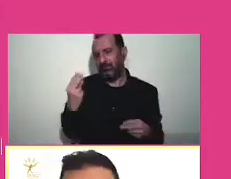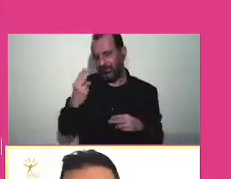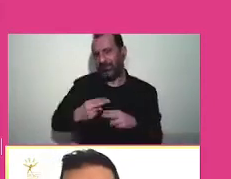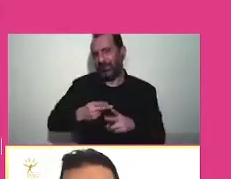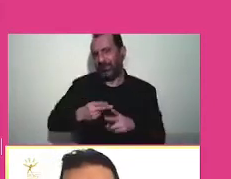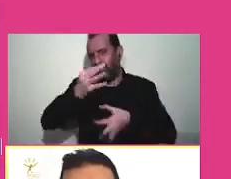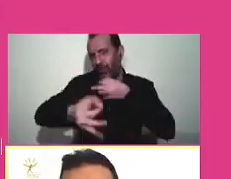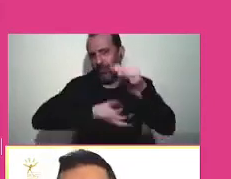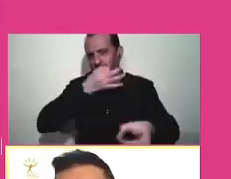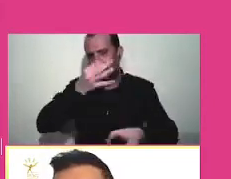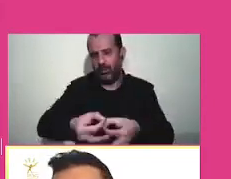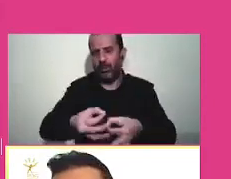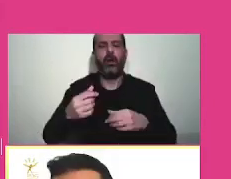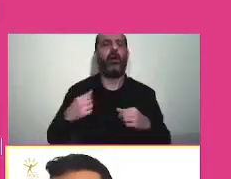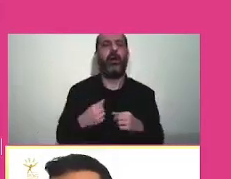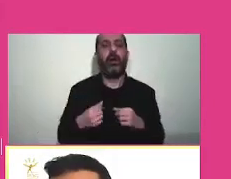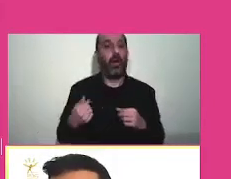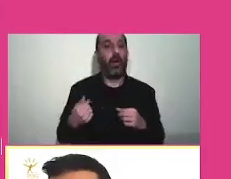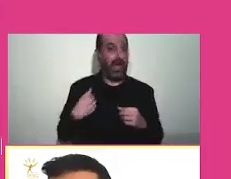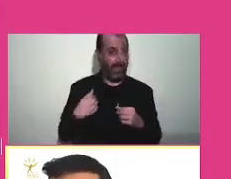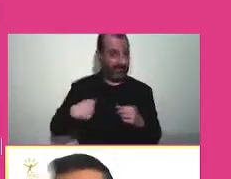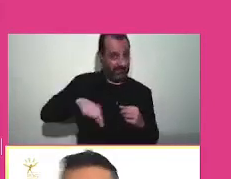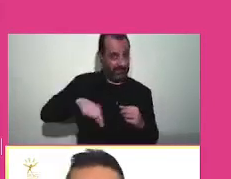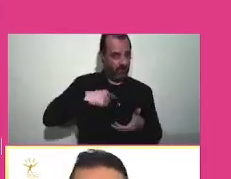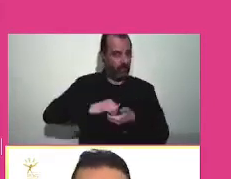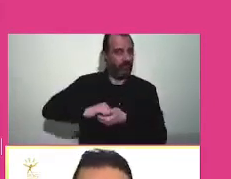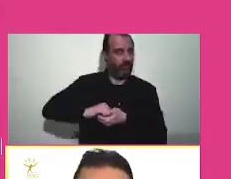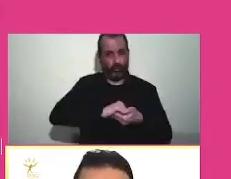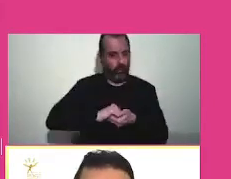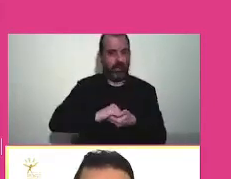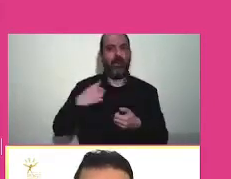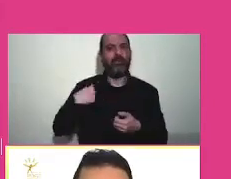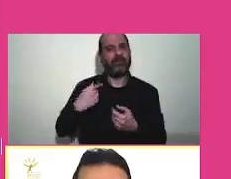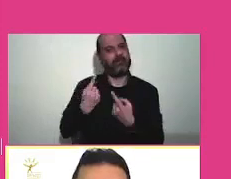σημαντικό ότι είχαμε αναλάβει ένα ιδιαίτερο κομμάτι